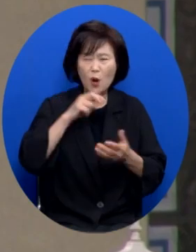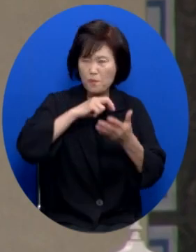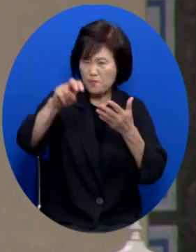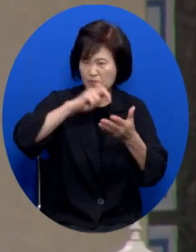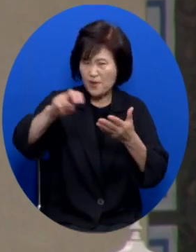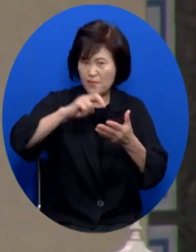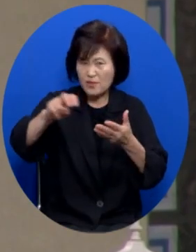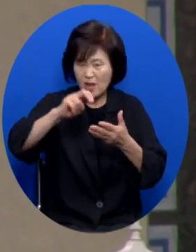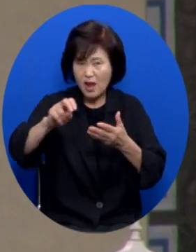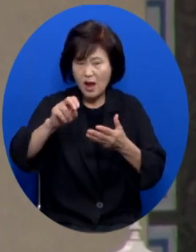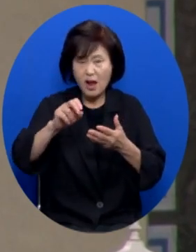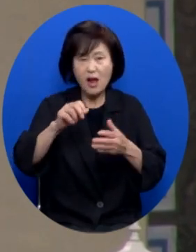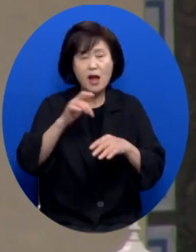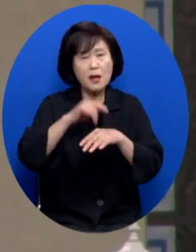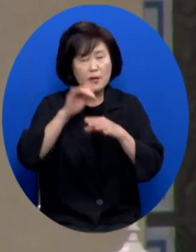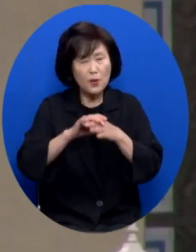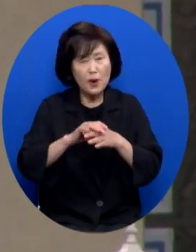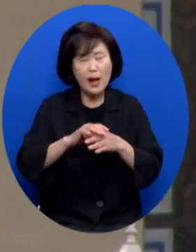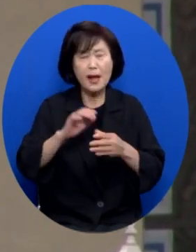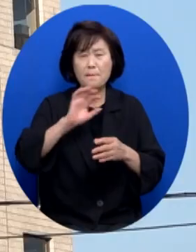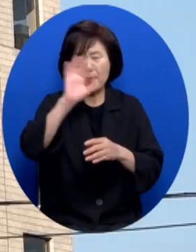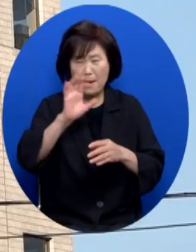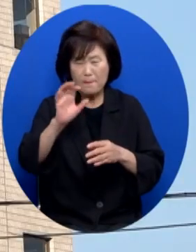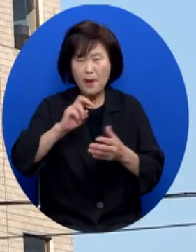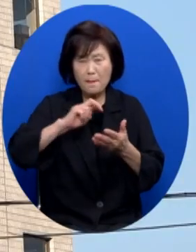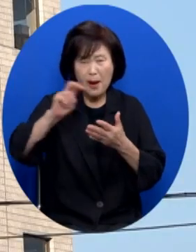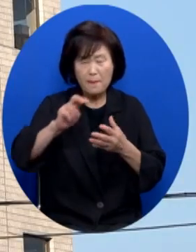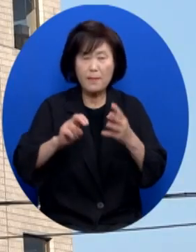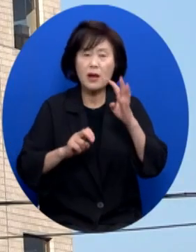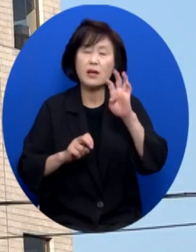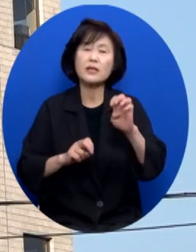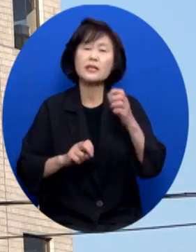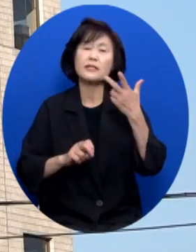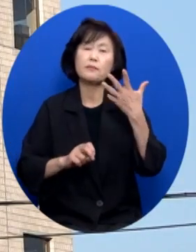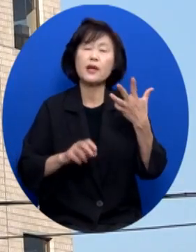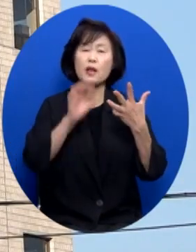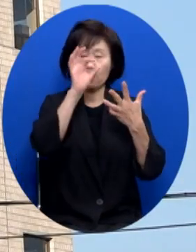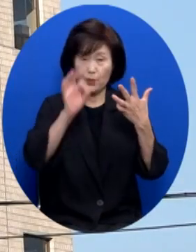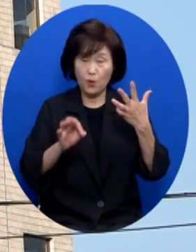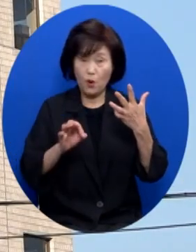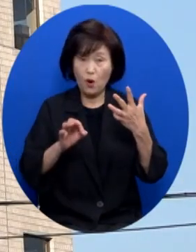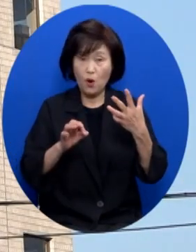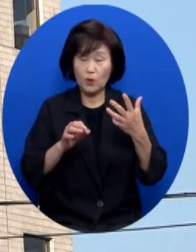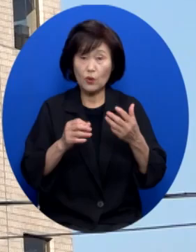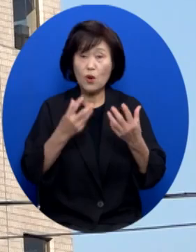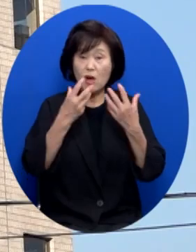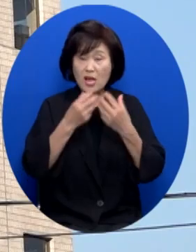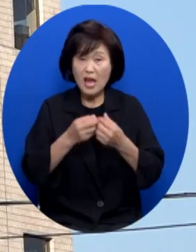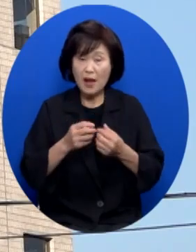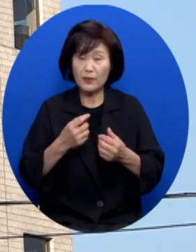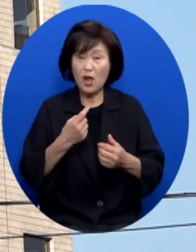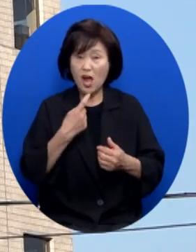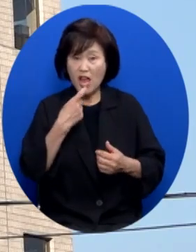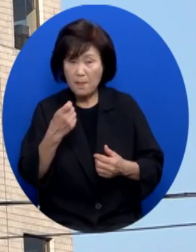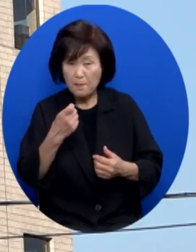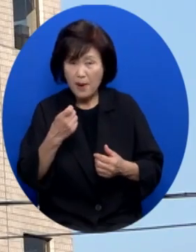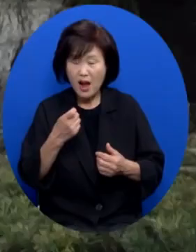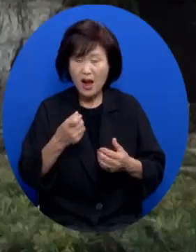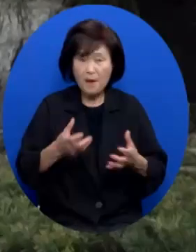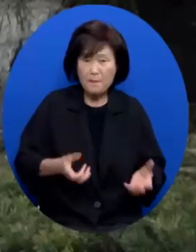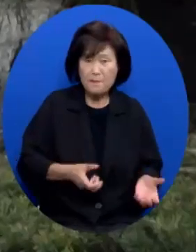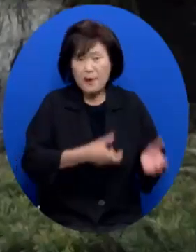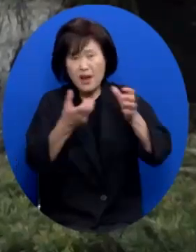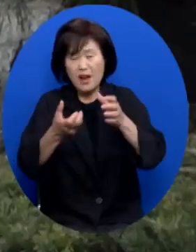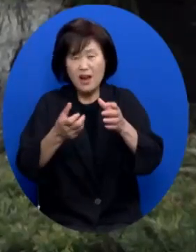상습 반복적으로 괴롭히는 행위가 48%로 가장 많았고, 살해 협박이나 책상을 집어던지는 등의